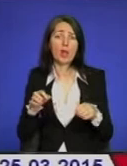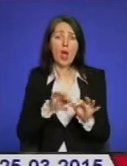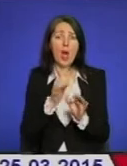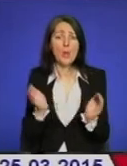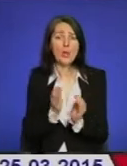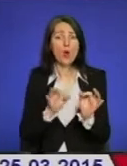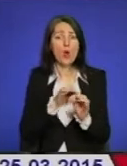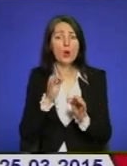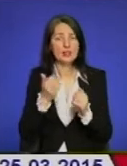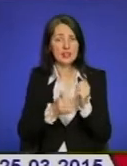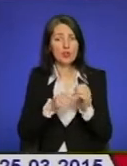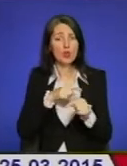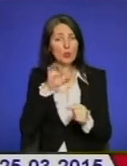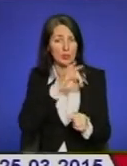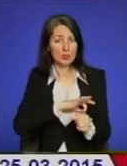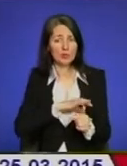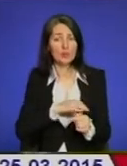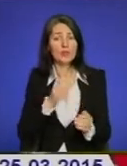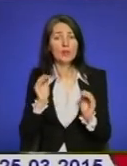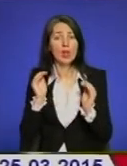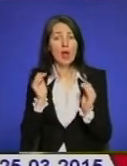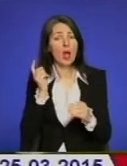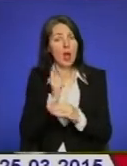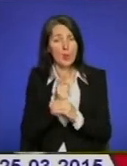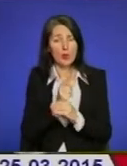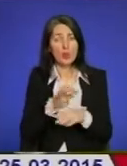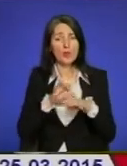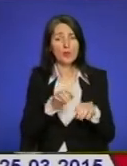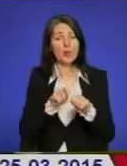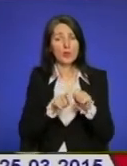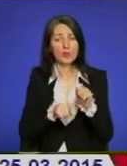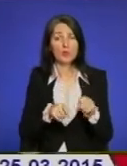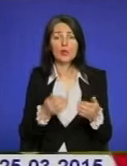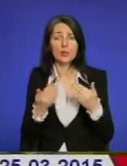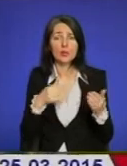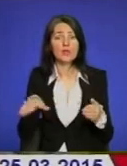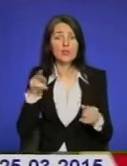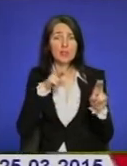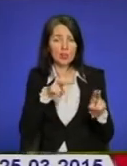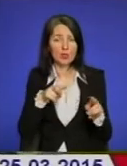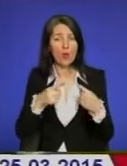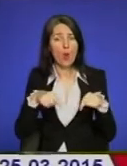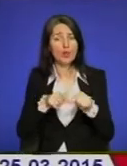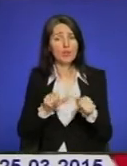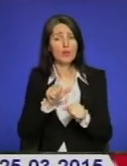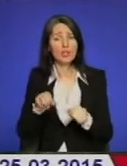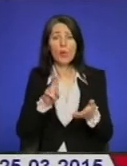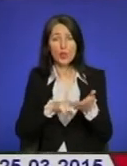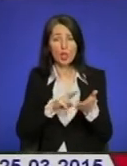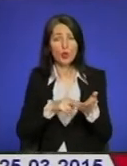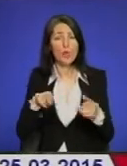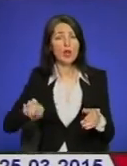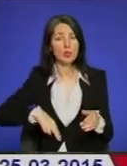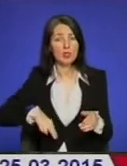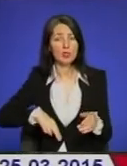проведення перевірок мораторій на проведення перевірок стосується всіх наглядовий орган органів крім податкової адміністрації і